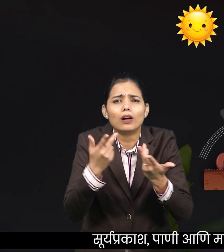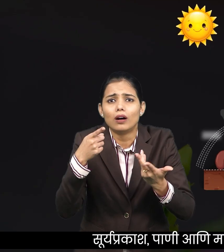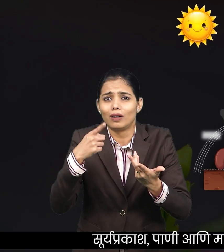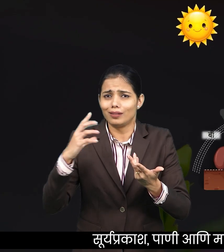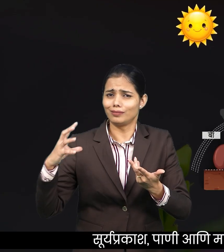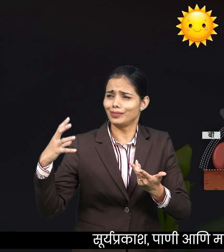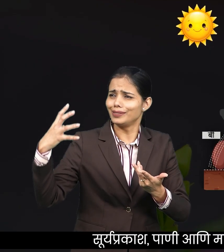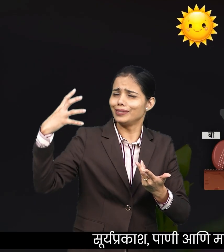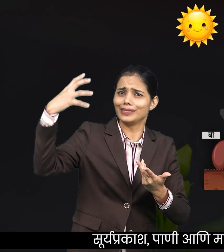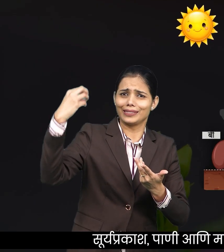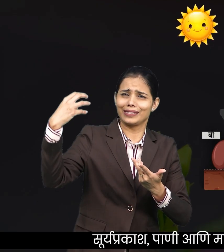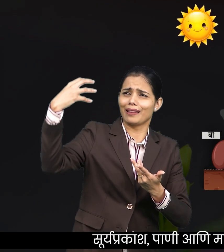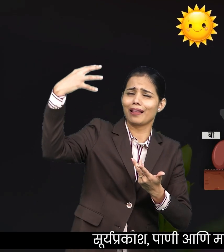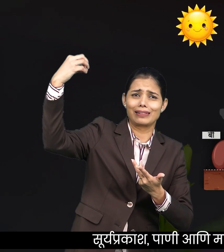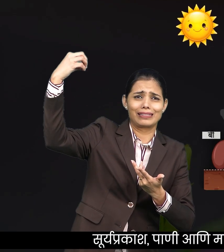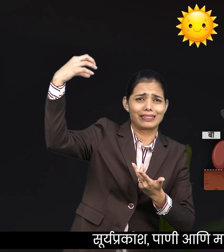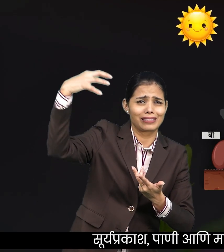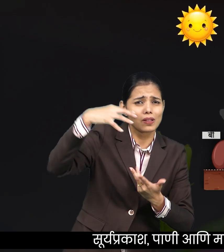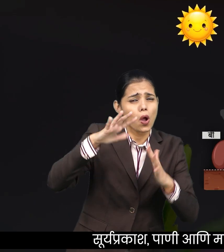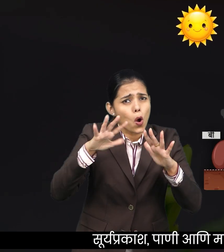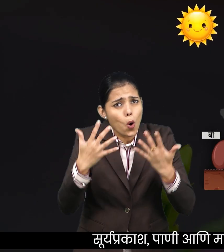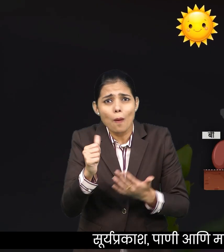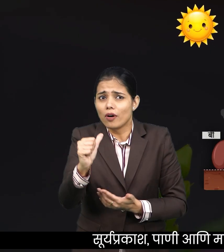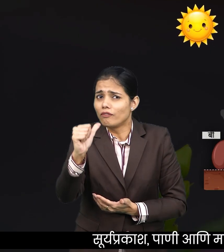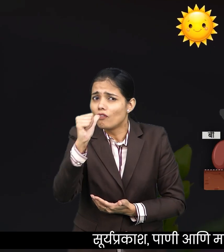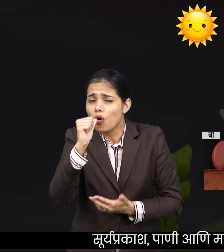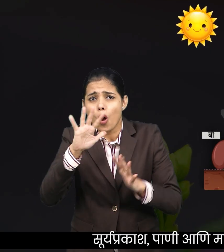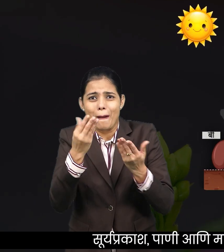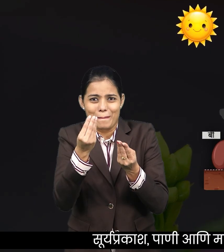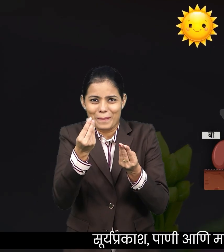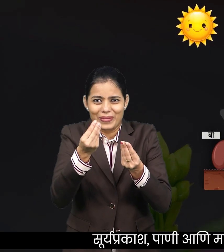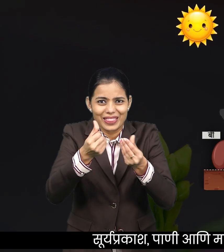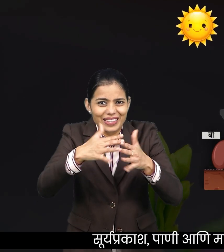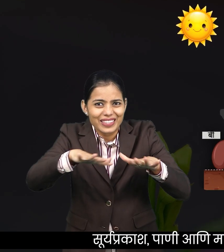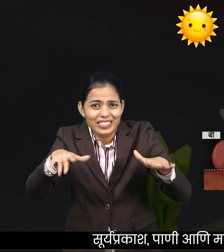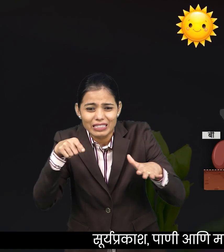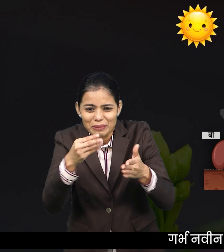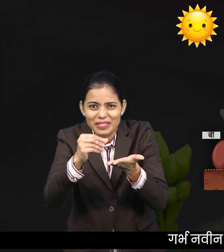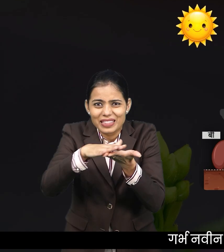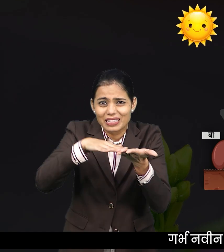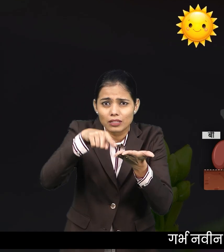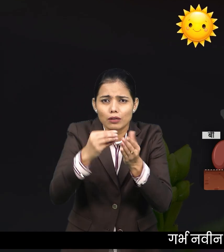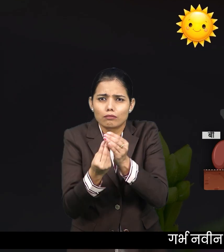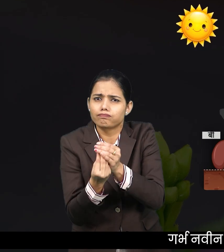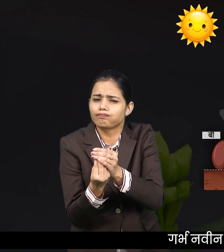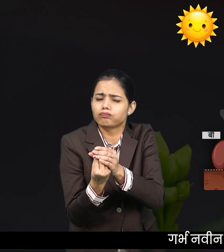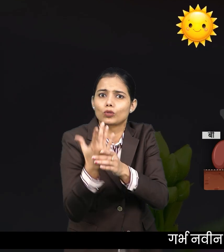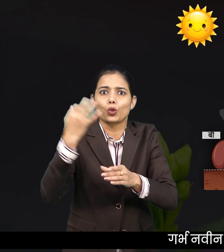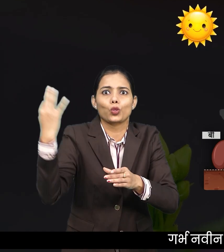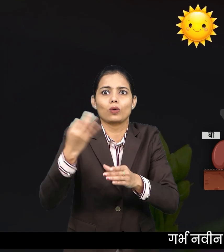सूर्यप्रकाश, पाणी आणि माती यासारख्या अनुकूल परिस्थितीत गर्भ